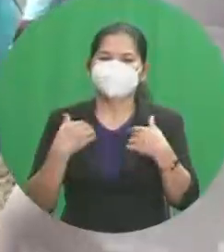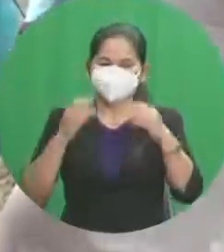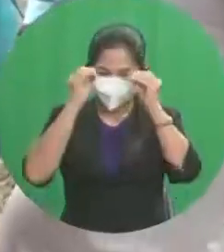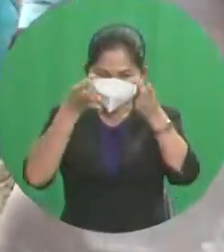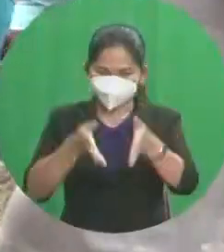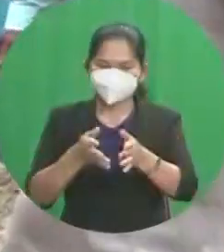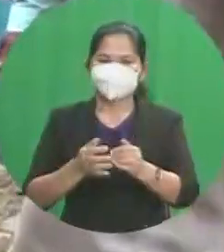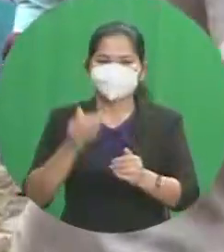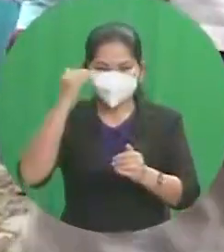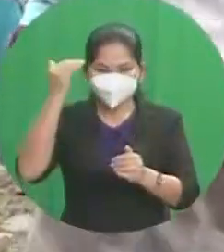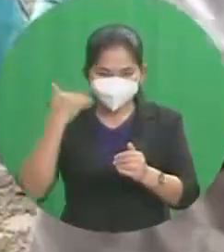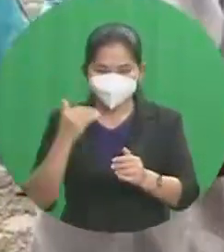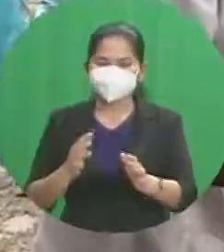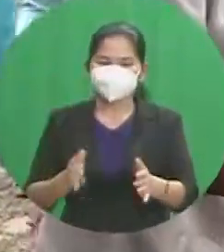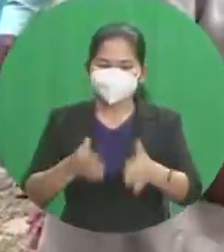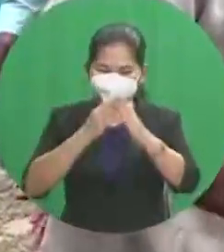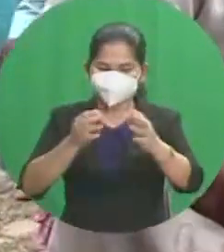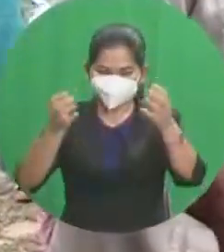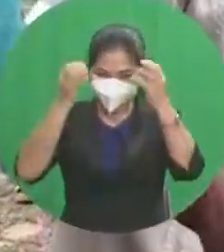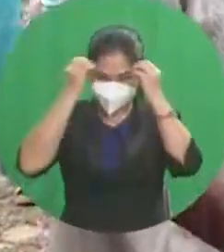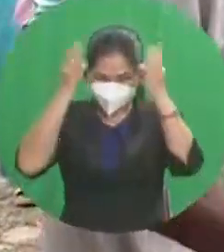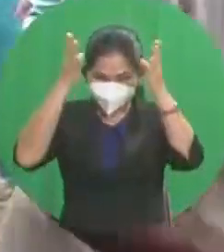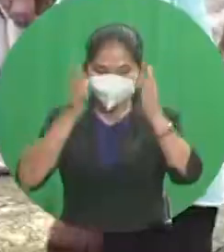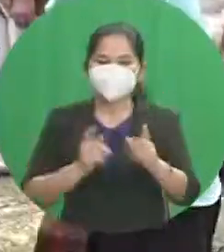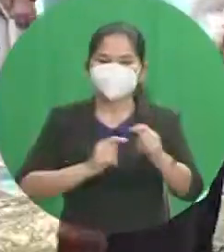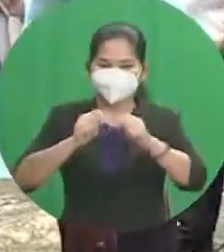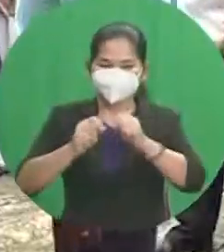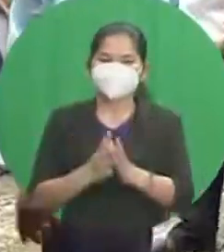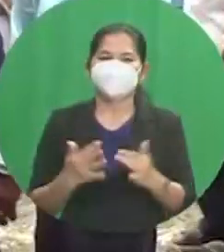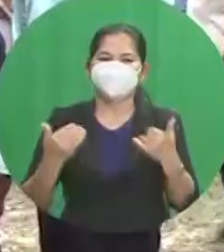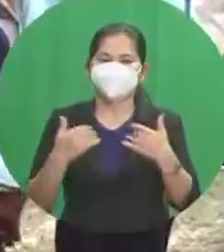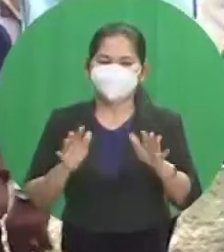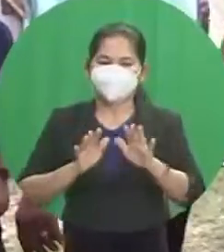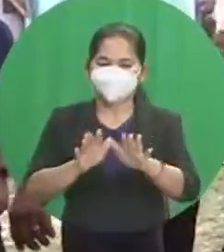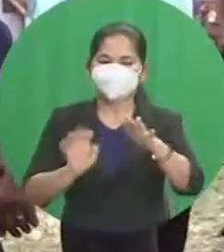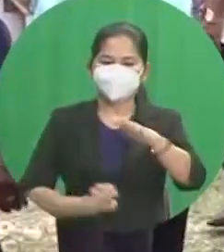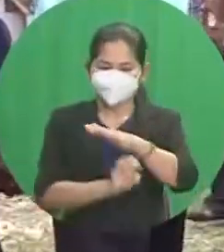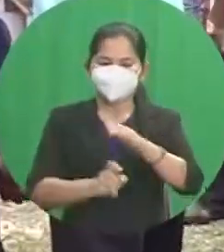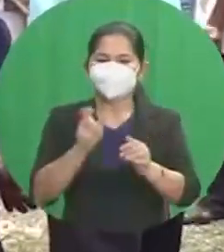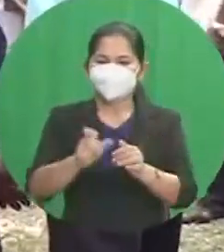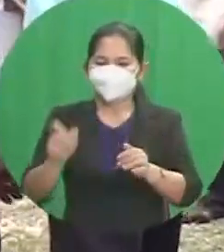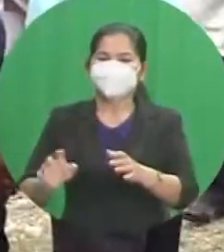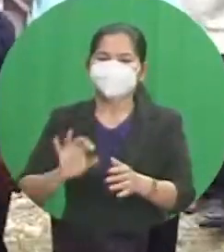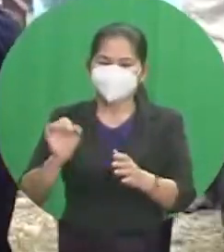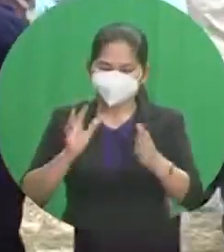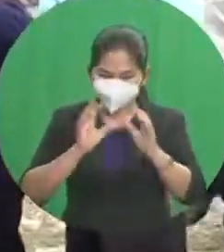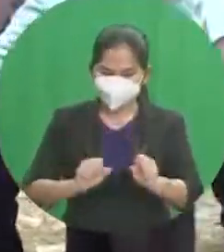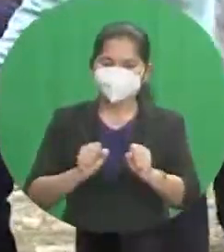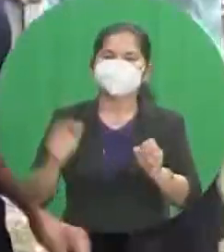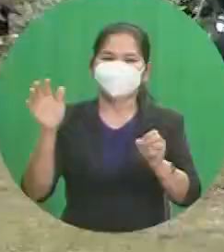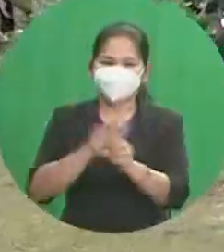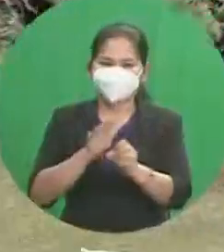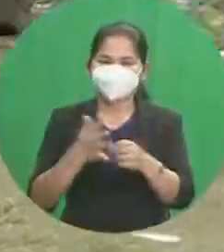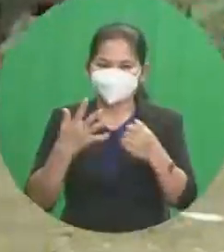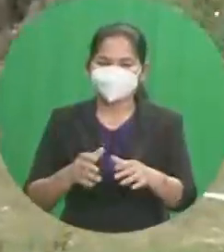គ្រូអ្នកគ្រូដើម្បីបង្កើននូវចំណេះដឹងជំនាញបច្ចេកទេសក្នុងការជំរុញធនធានមនុស្សរបស់យើងឲ្យមានសមត្ថភាពពេញលេញ